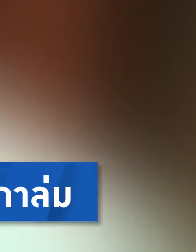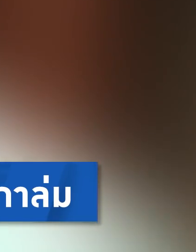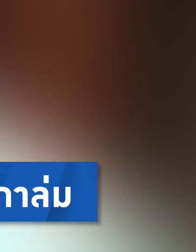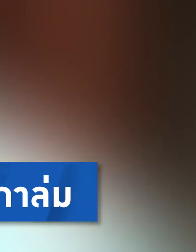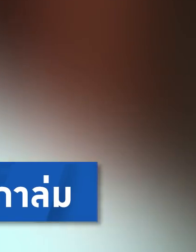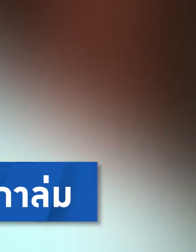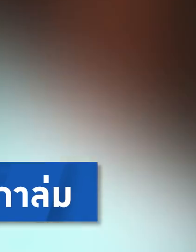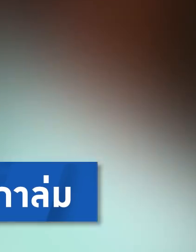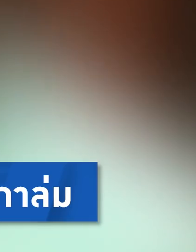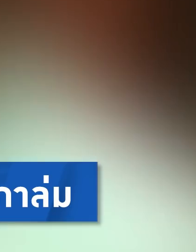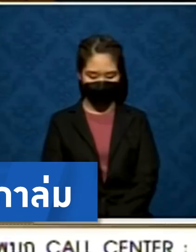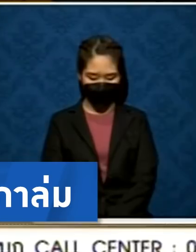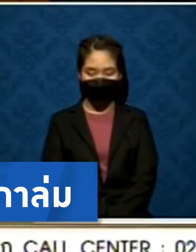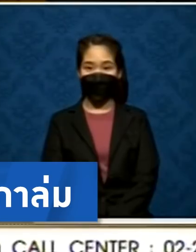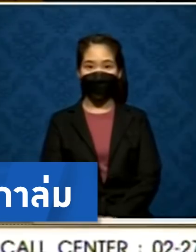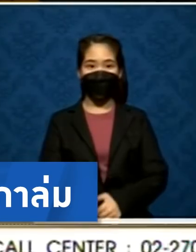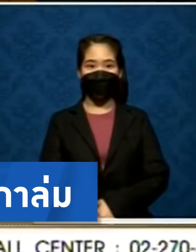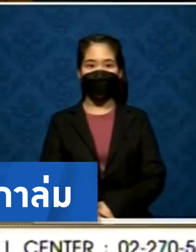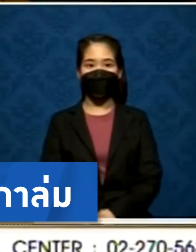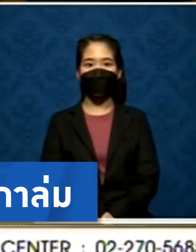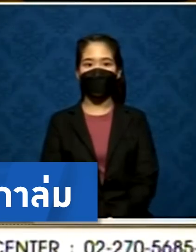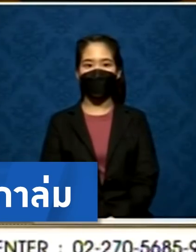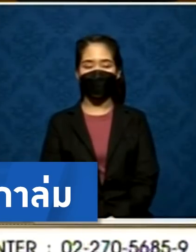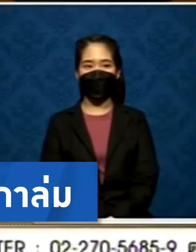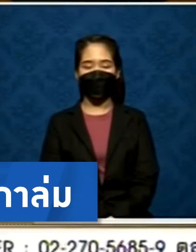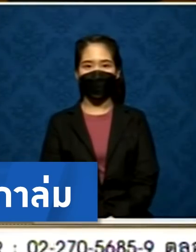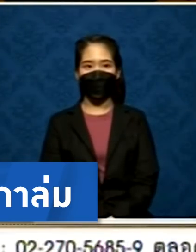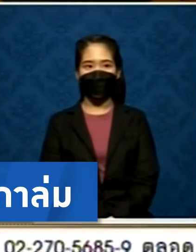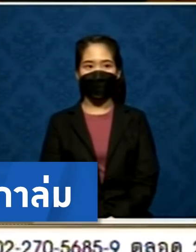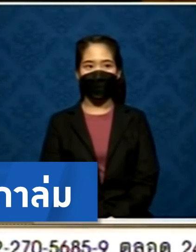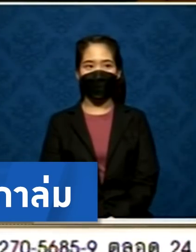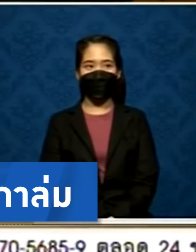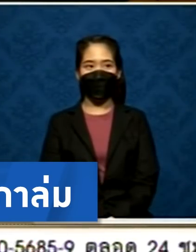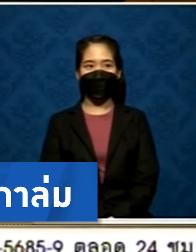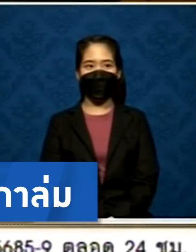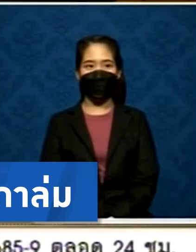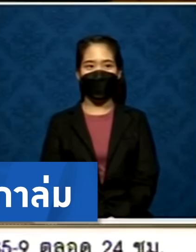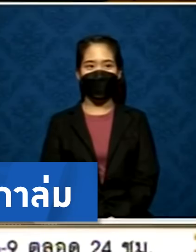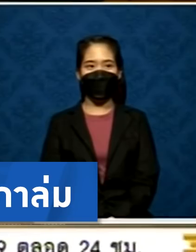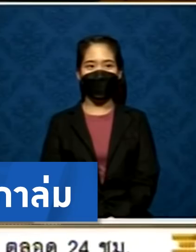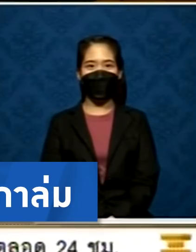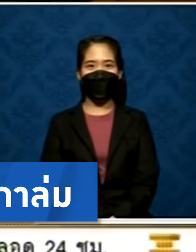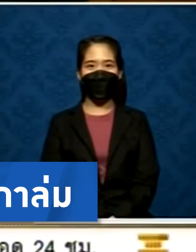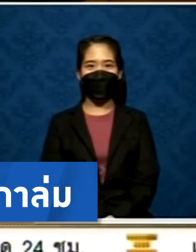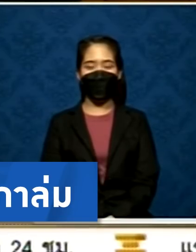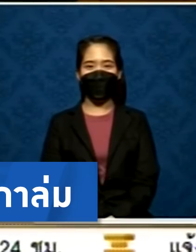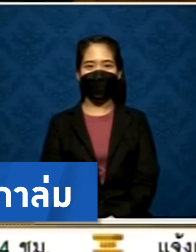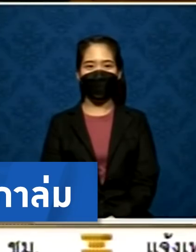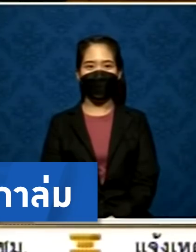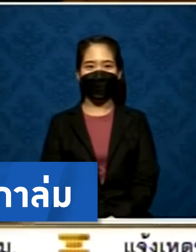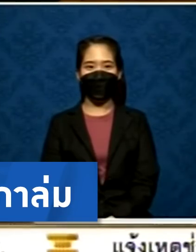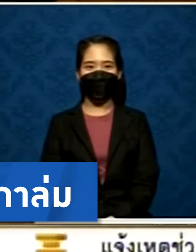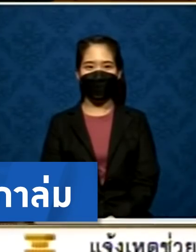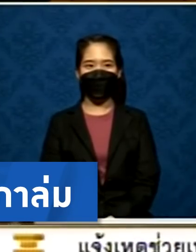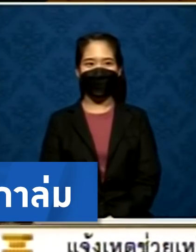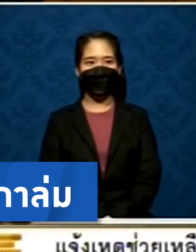ประยุทธ์เป็นนายกแต่ยอมรับว่าสถานการณ์น่าเป็นห่วงถ้าในพรรครัฐบาลเองขาใหญ่เคลียร์กันไม่ได้นั้นก็มีโอกาส